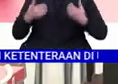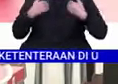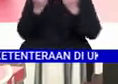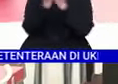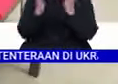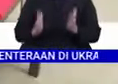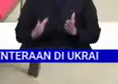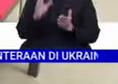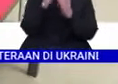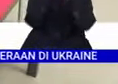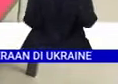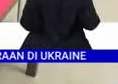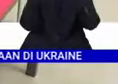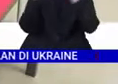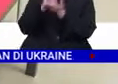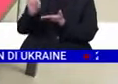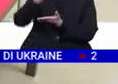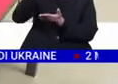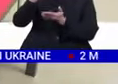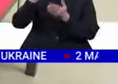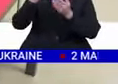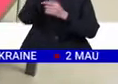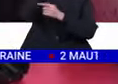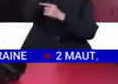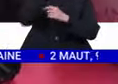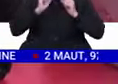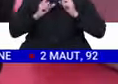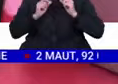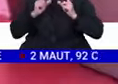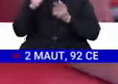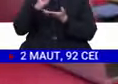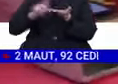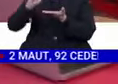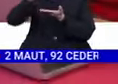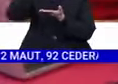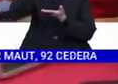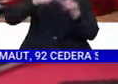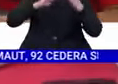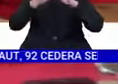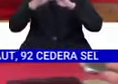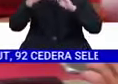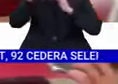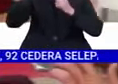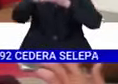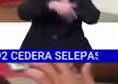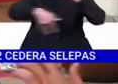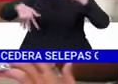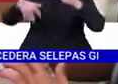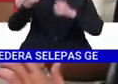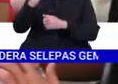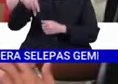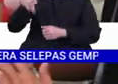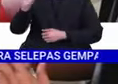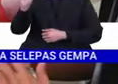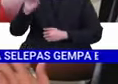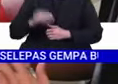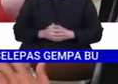daripada pelajar IPT awam dan swasta Kholid community dan Collision bawah Kementerian pengajian tinggi